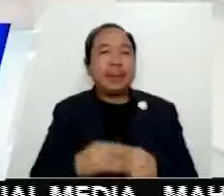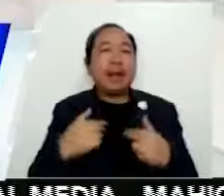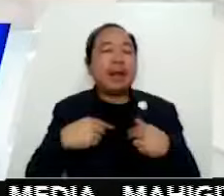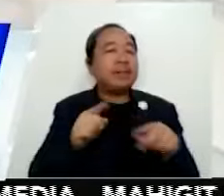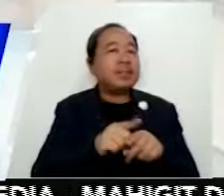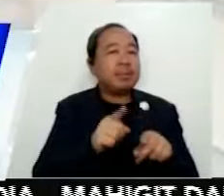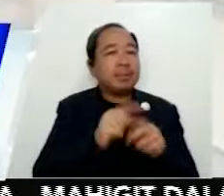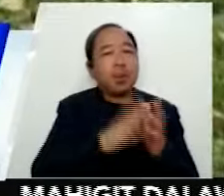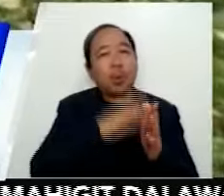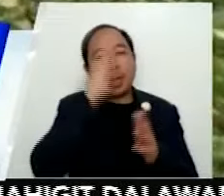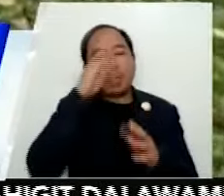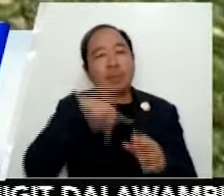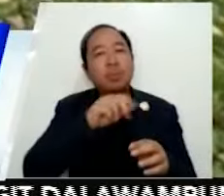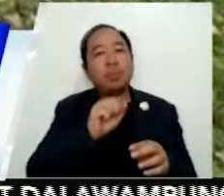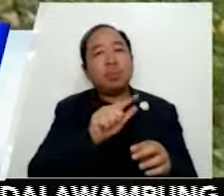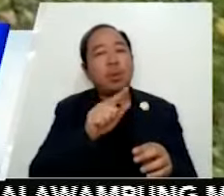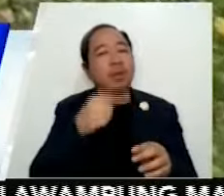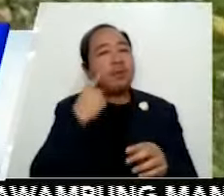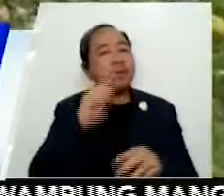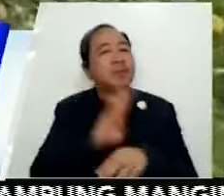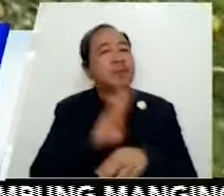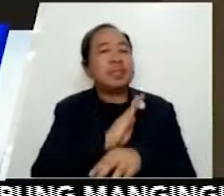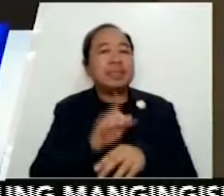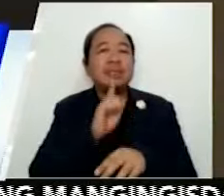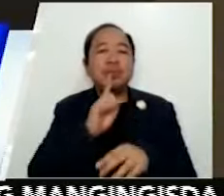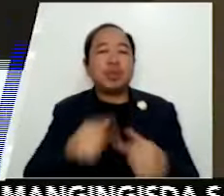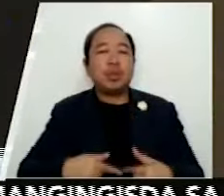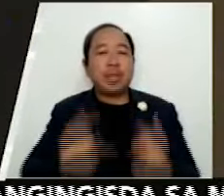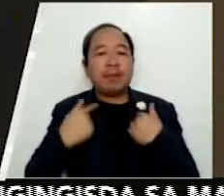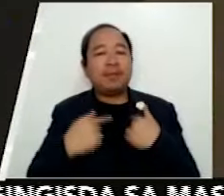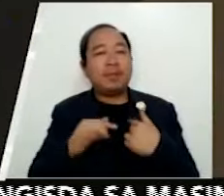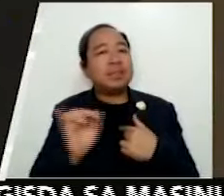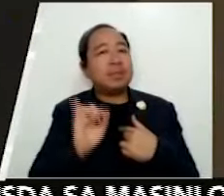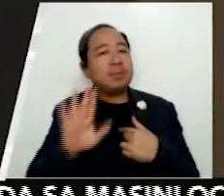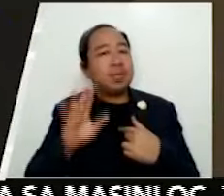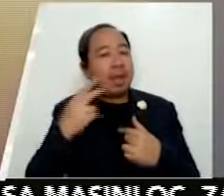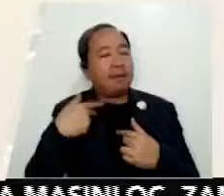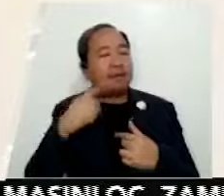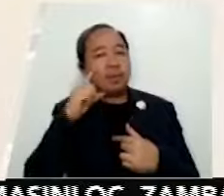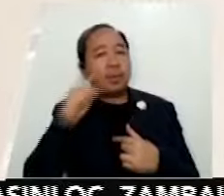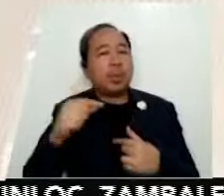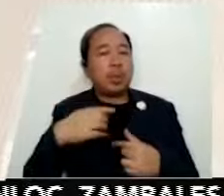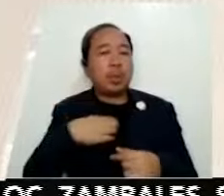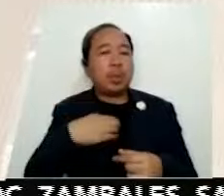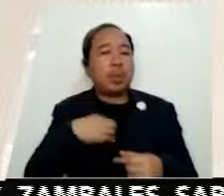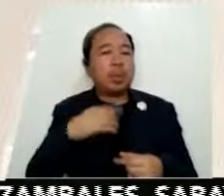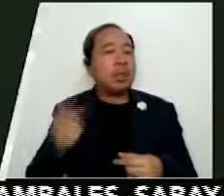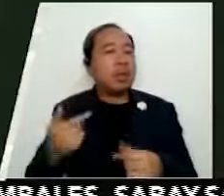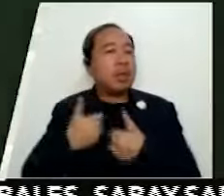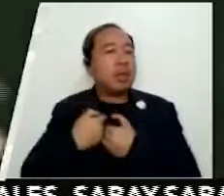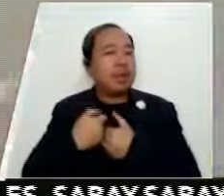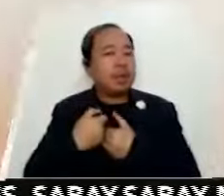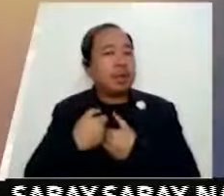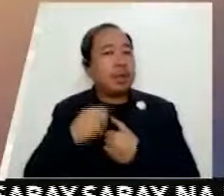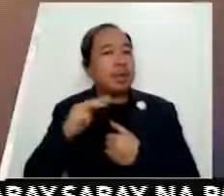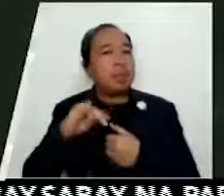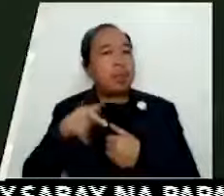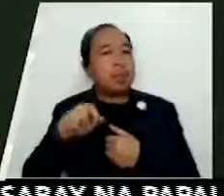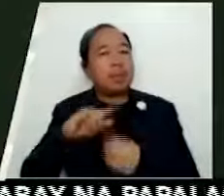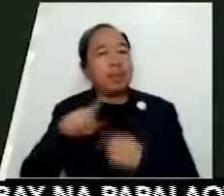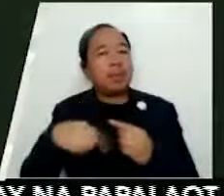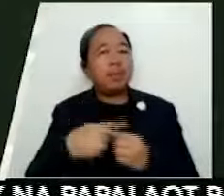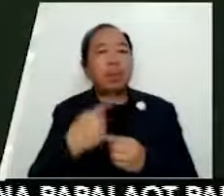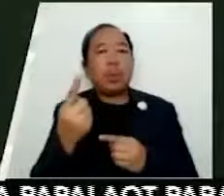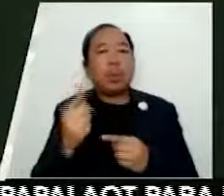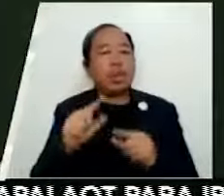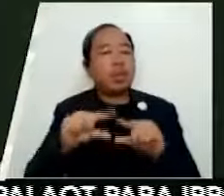life. Tulad ng isinampa nilang reklamo ng kanyang girlfriend na si Mikey Quintos sa isang cryptocurrency group. Magkakaroon kami first hearing